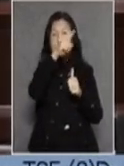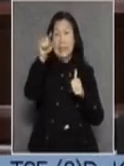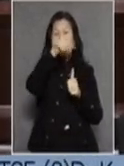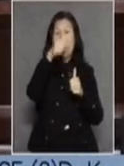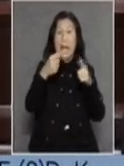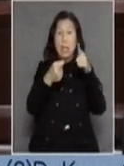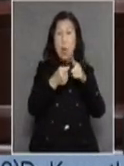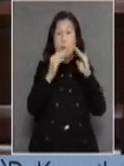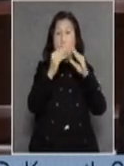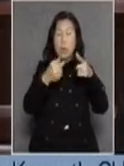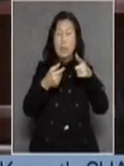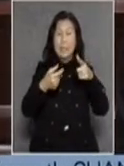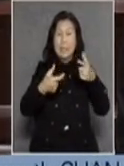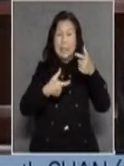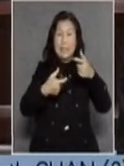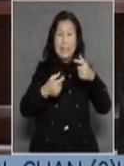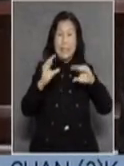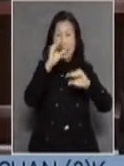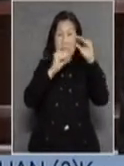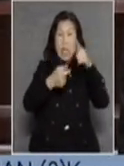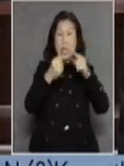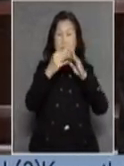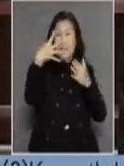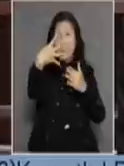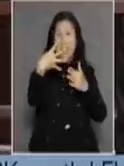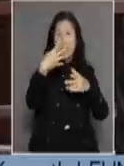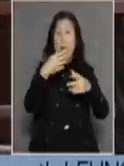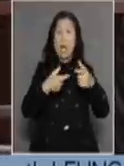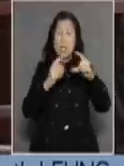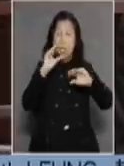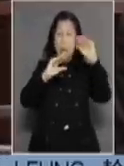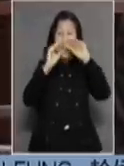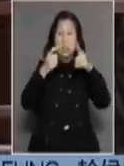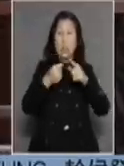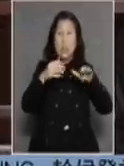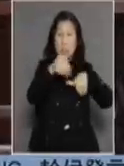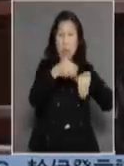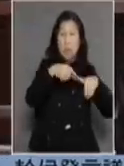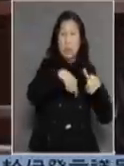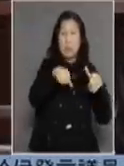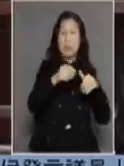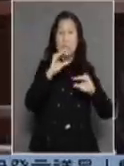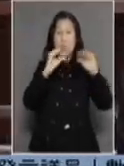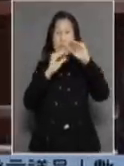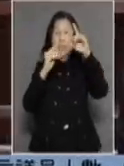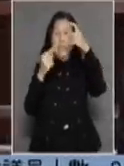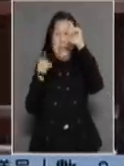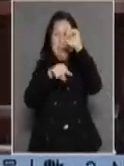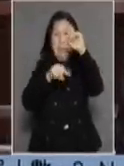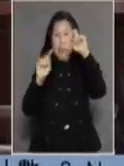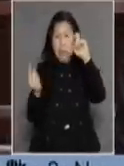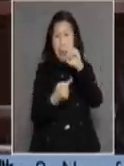題。四大地產商呢囤積的農地足夠興建9000萬平方尺的樓面